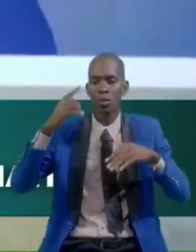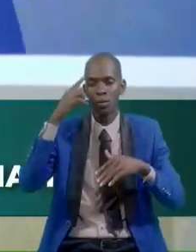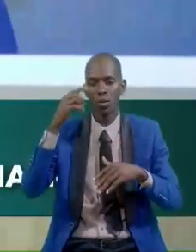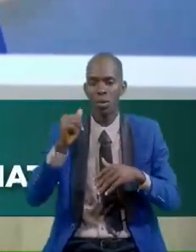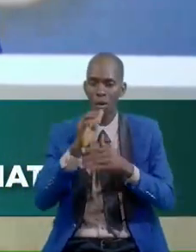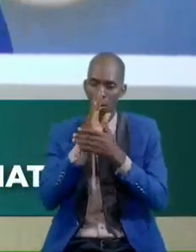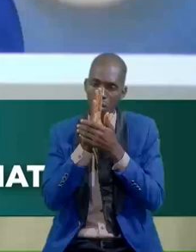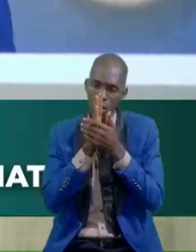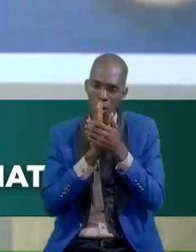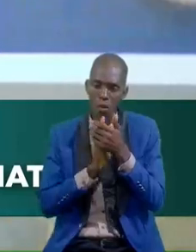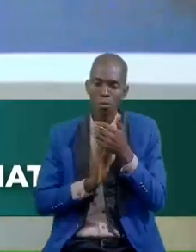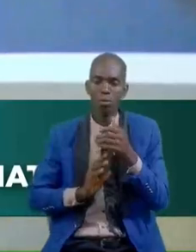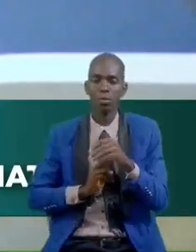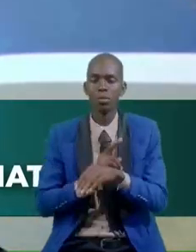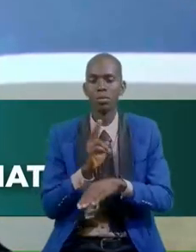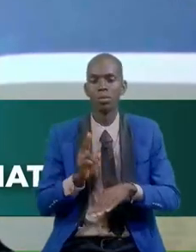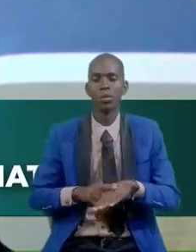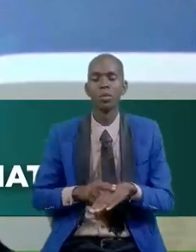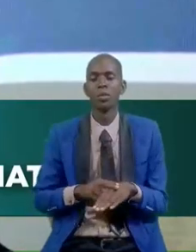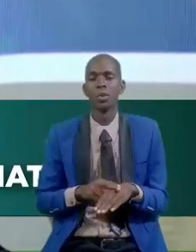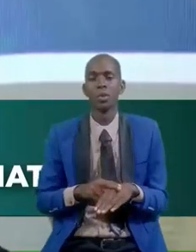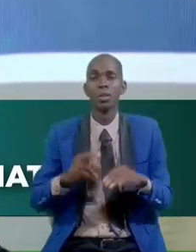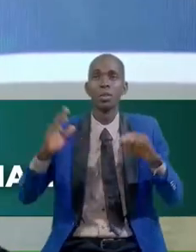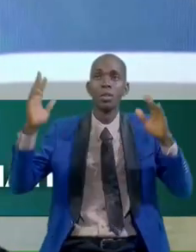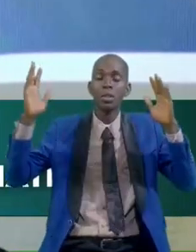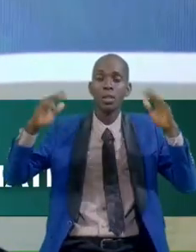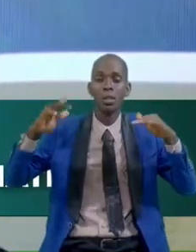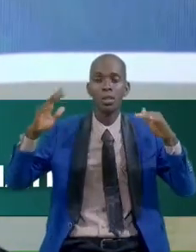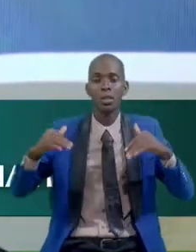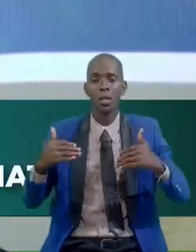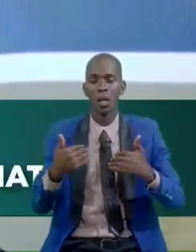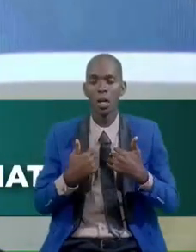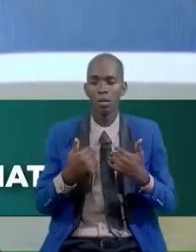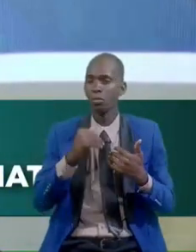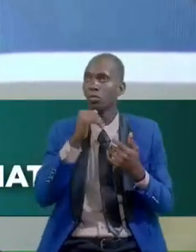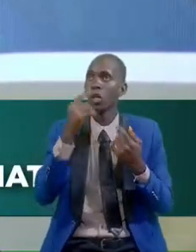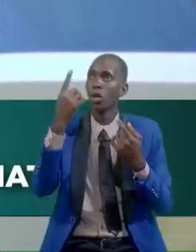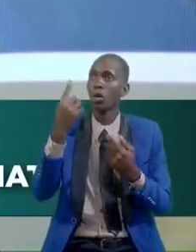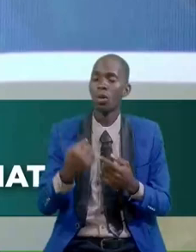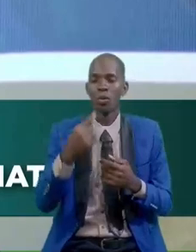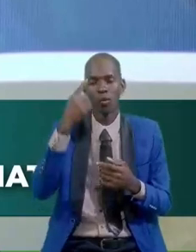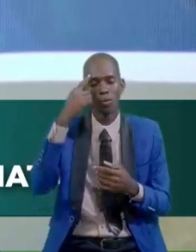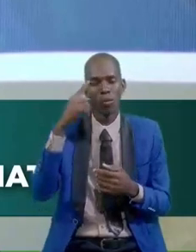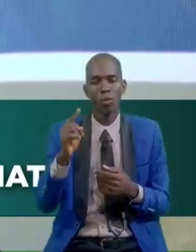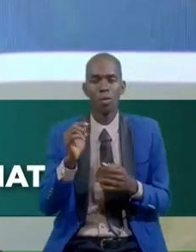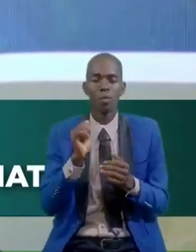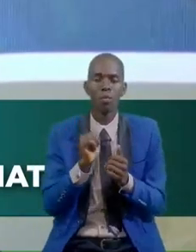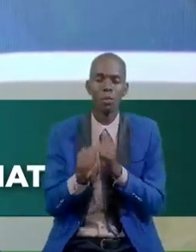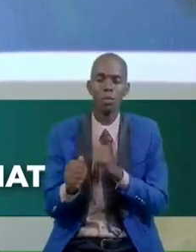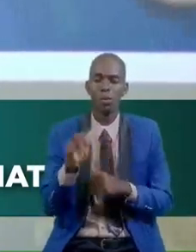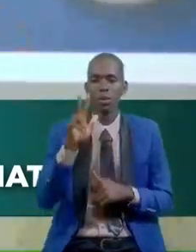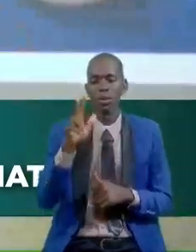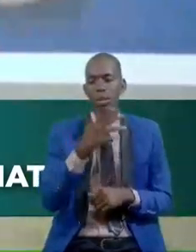nation humiliée. La prophétie de la pluie pour une nation humiliée. La pluie n'était pas tombée.